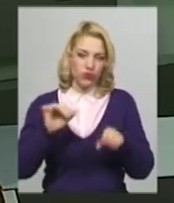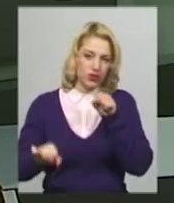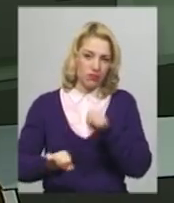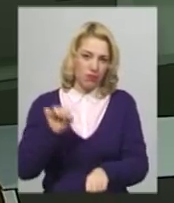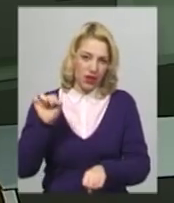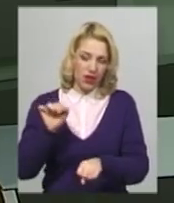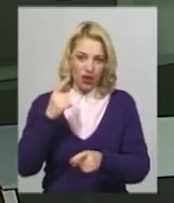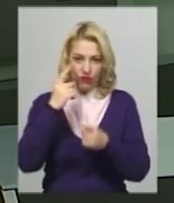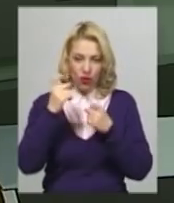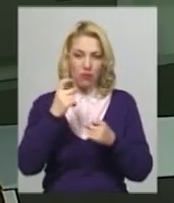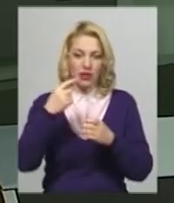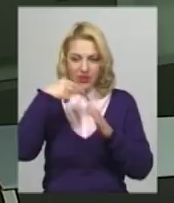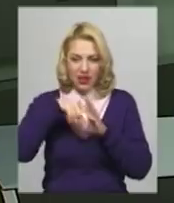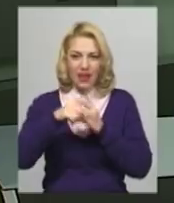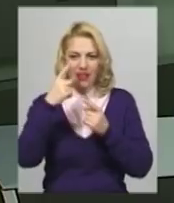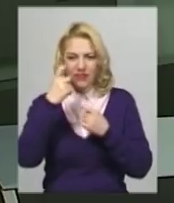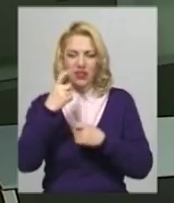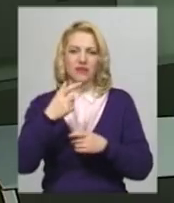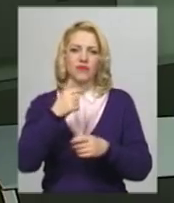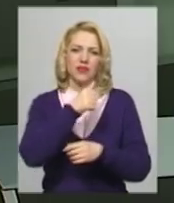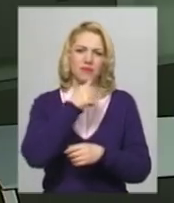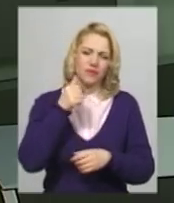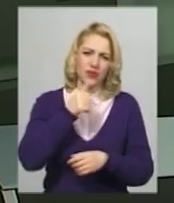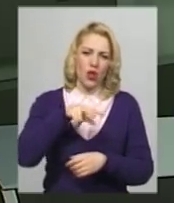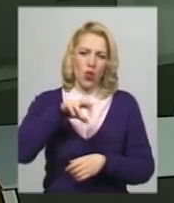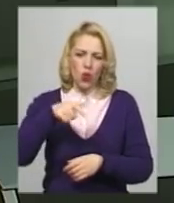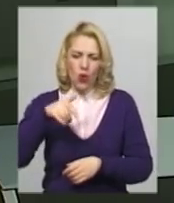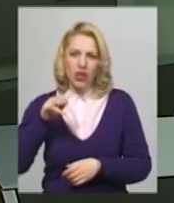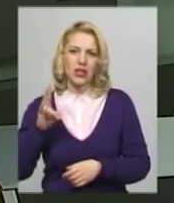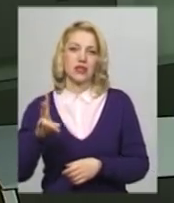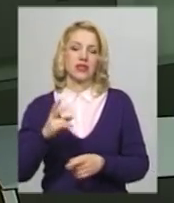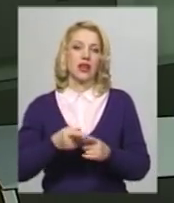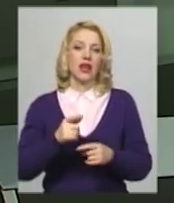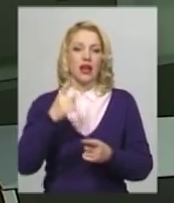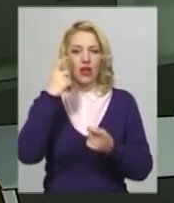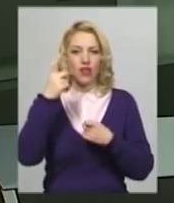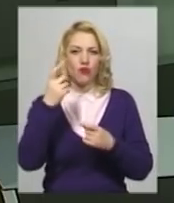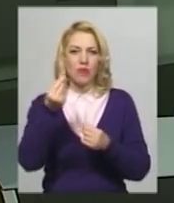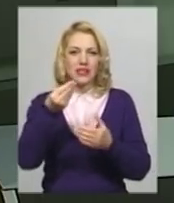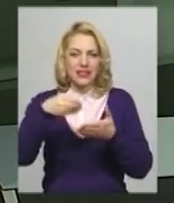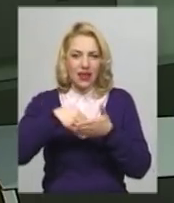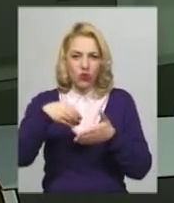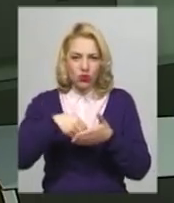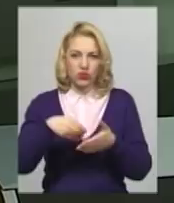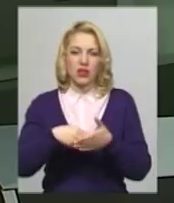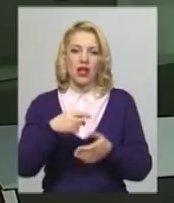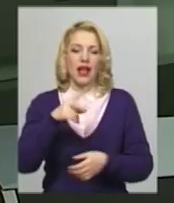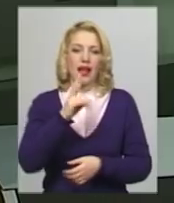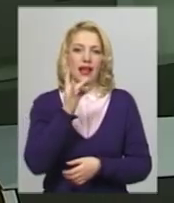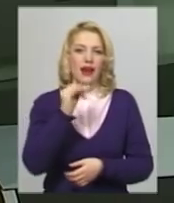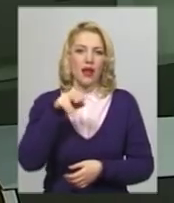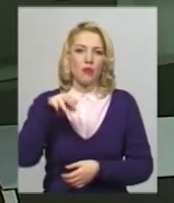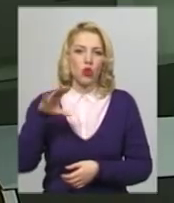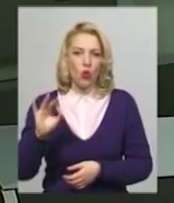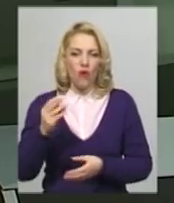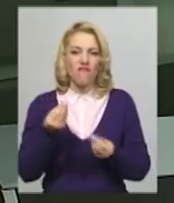числі і конфіденційної. Це паролі, логіни до ресурсів, інформація про гаманці криптовалют, файли з персональними даними.